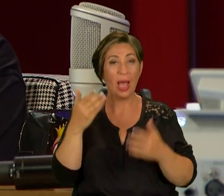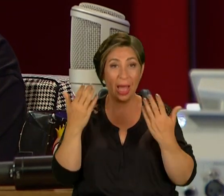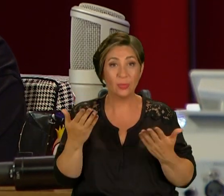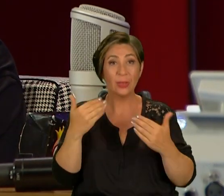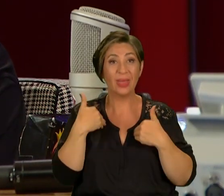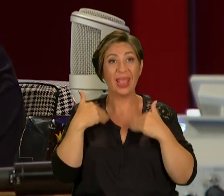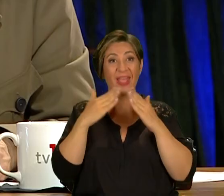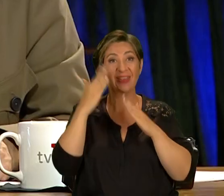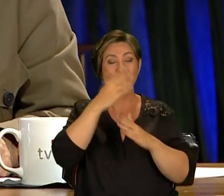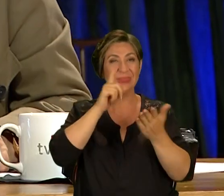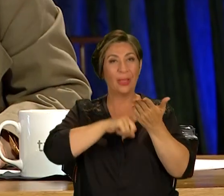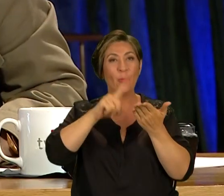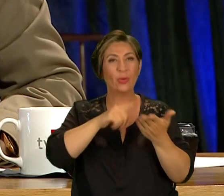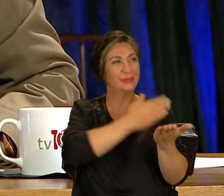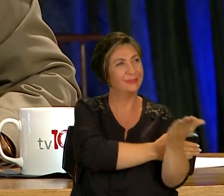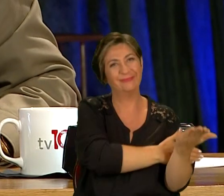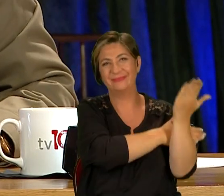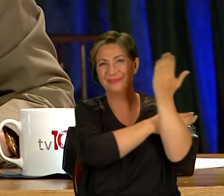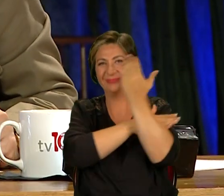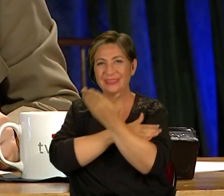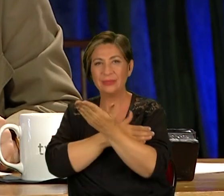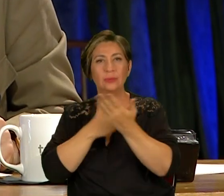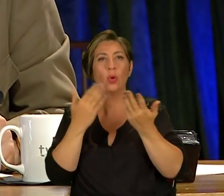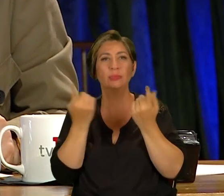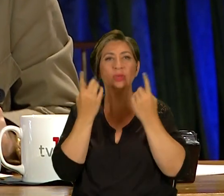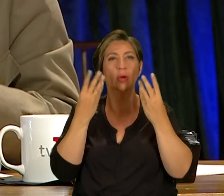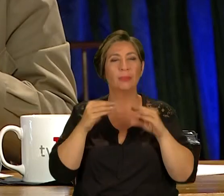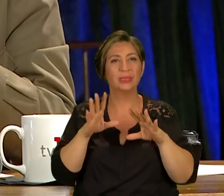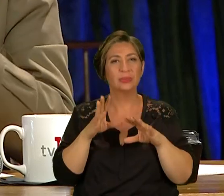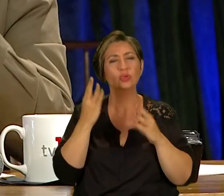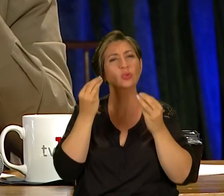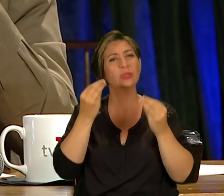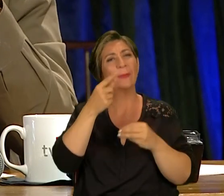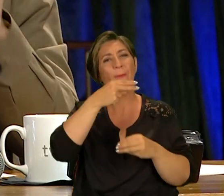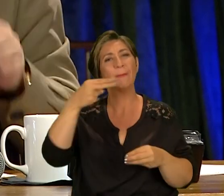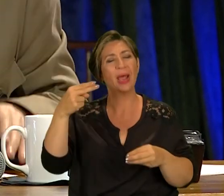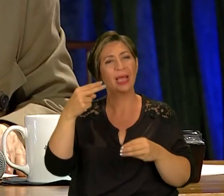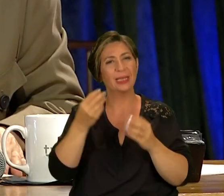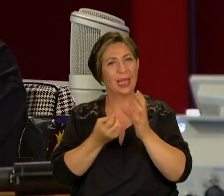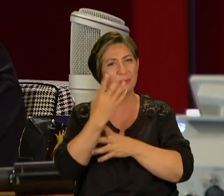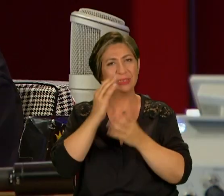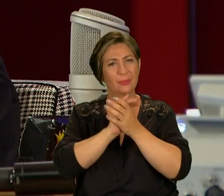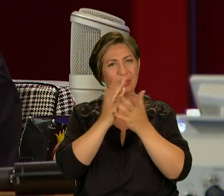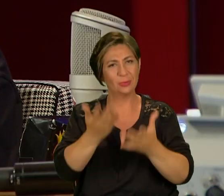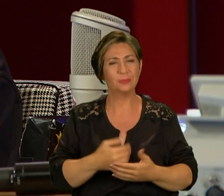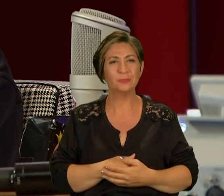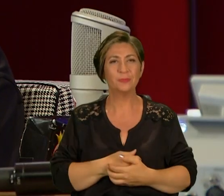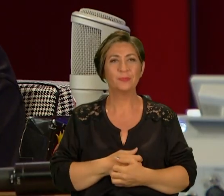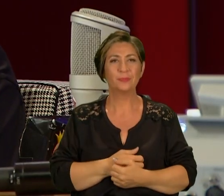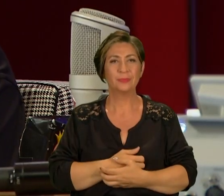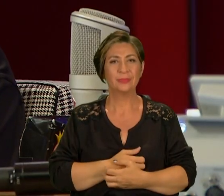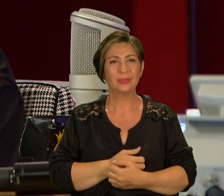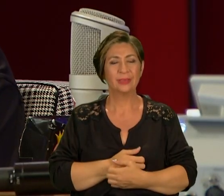ben eve gidip tapuları getirmeyi düşünüyordum. Öyle bir şey kesinlikle olmadı. Çok güzel bir marka yaratmışsın. Seni tebrik ediyorum. Teşekkür ederim.